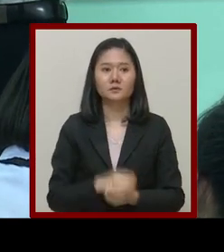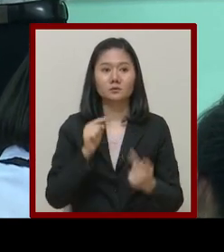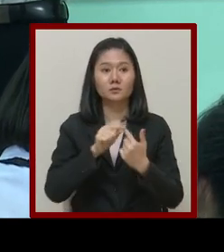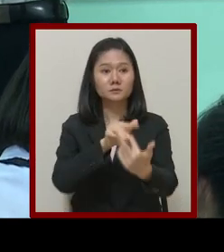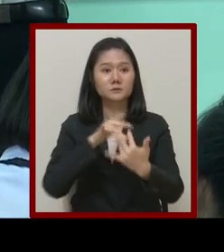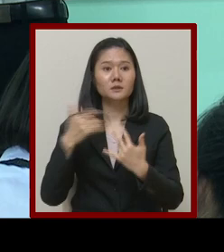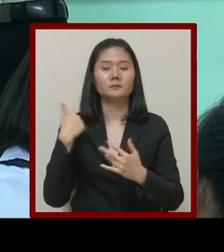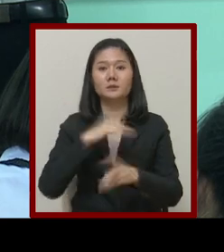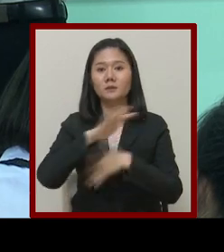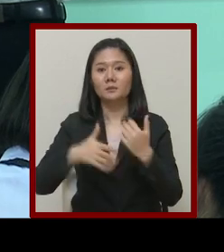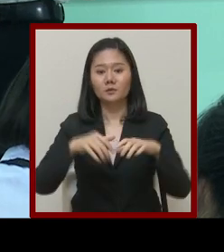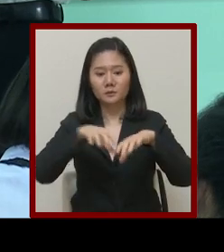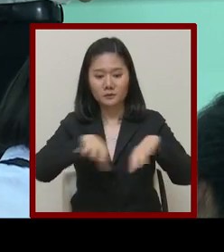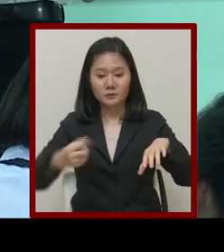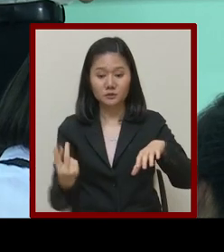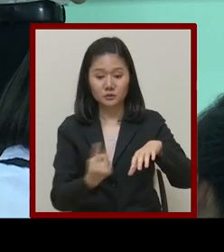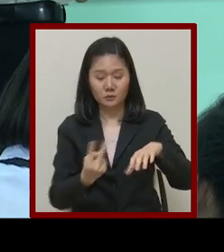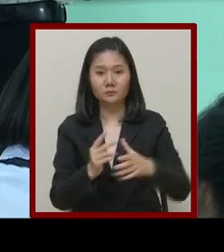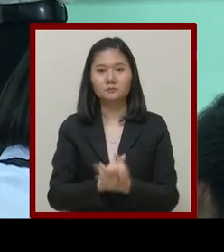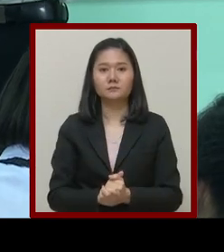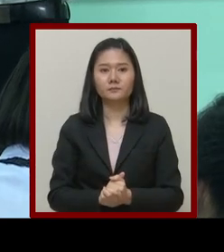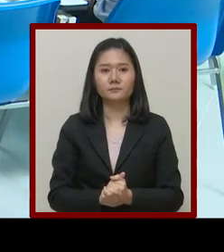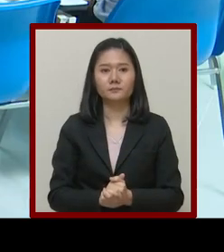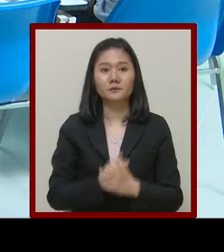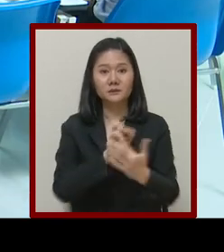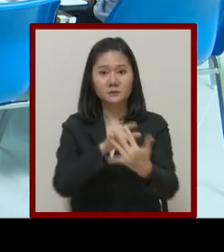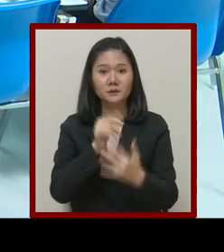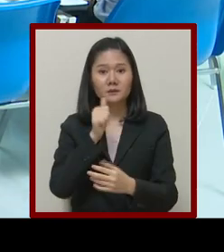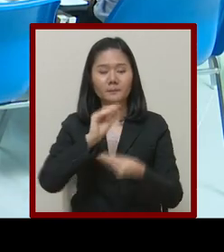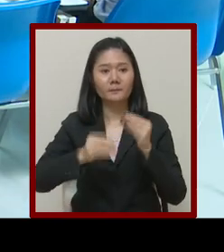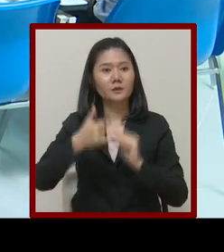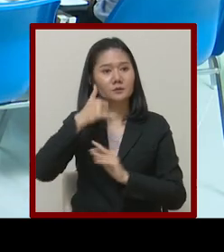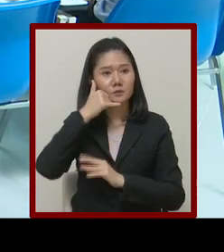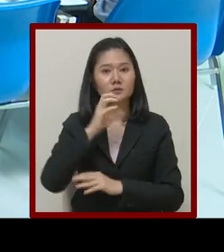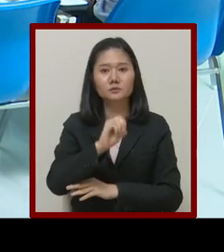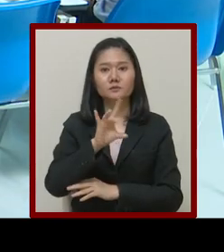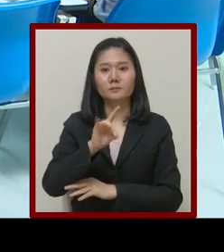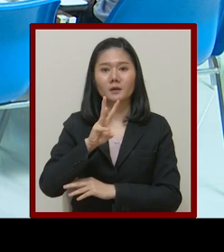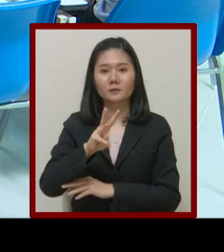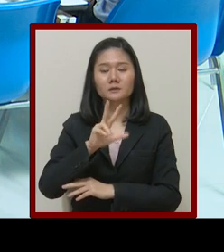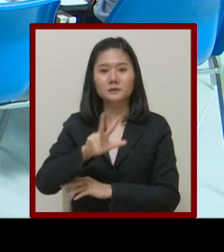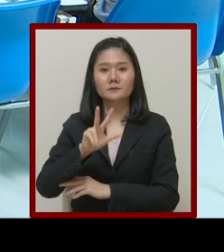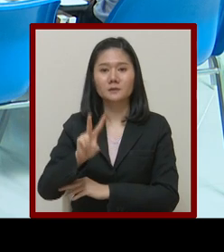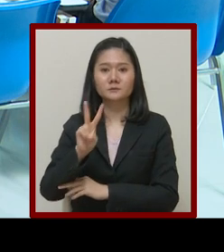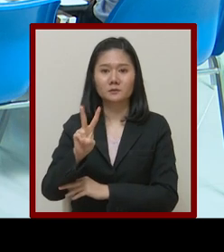ติดต่อก็มีทั้งหมด2ช่องทางนะครับก็สามารถติดต่อทางเบอร์โทรศัพท์ได้ที่